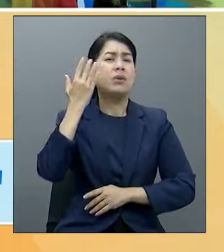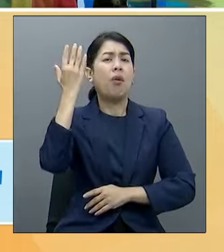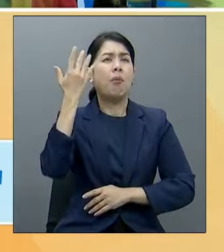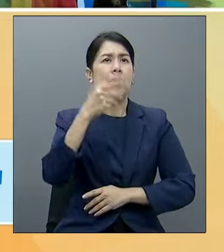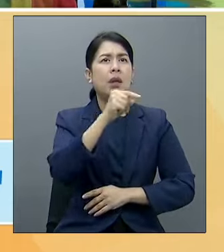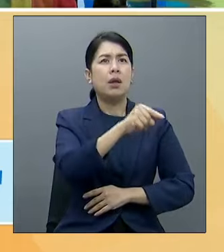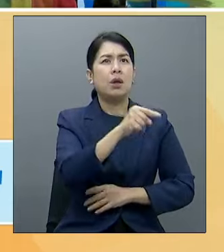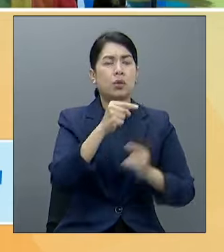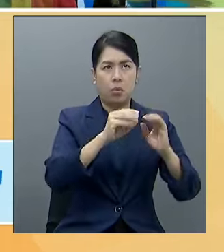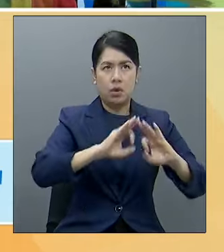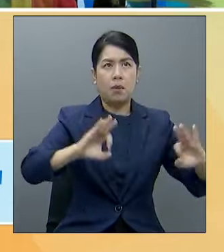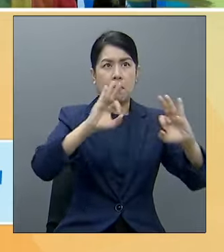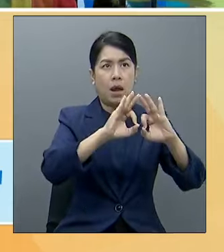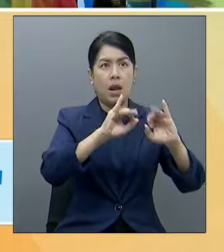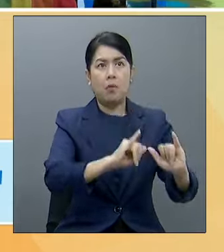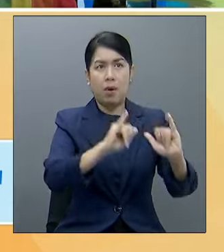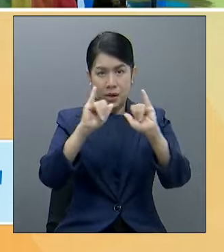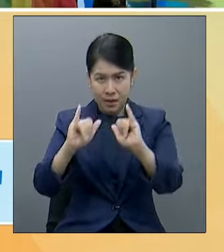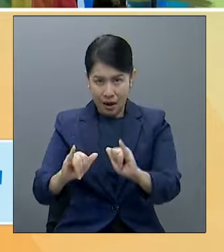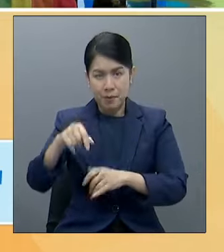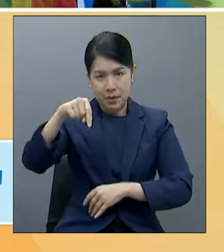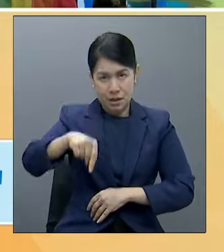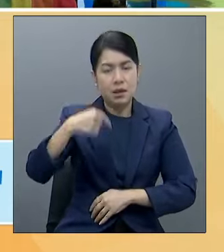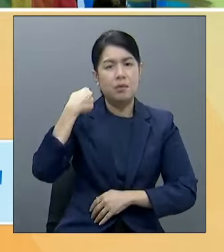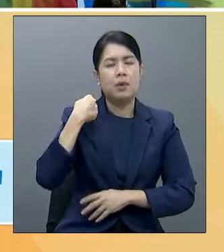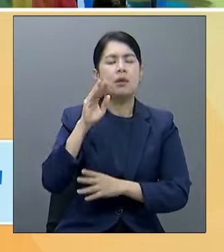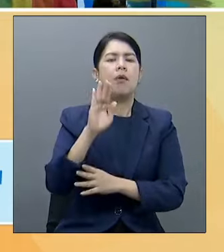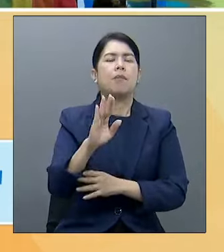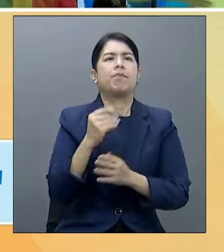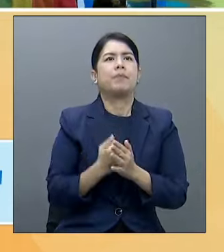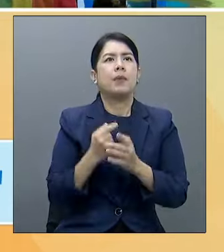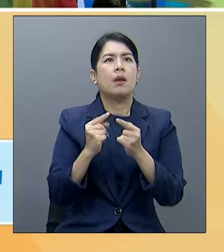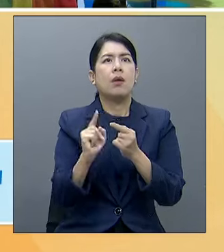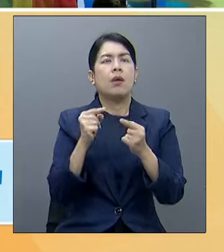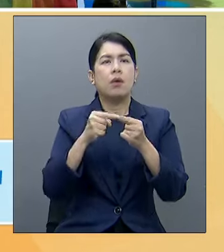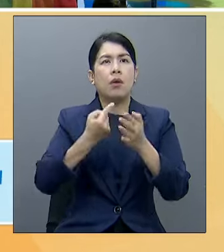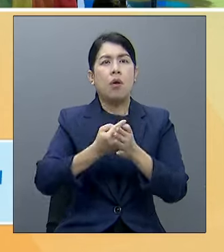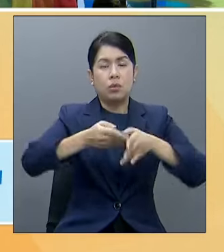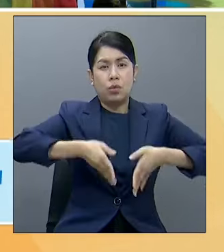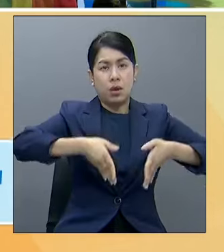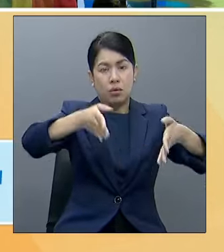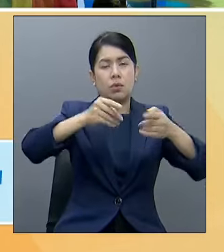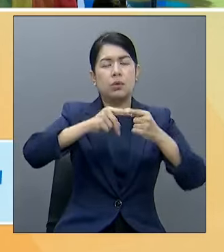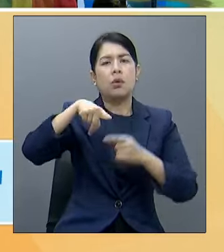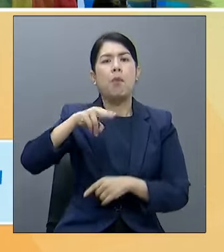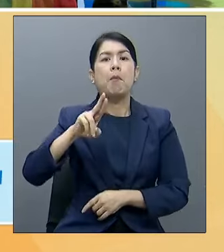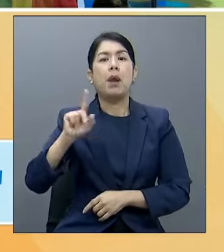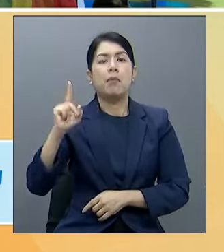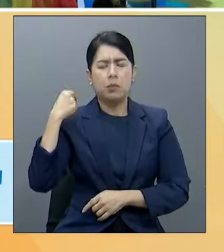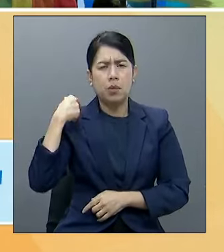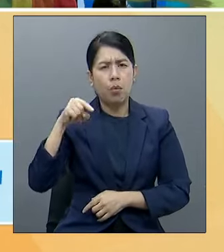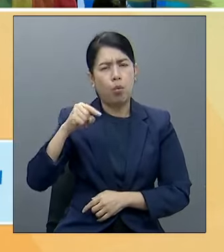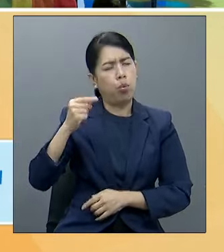ยามสแควร์คือมันเป็นศูนย์กลางทั้งคนไทยทั้งชาวต่างชาติพอเห็นขบวนพาเหรดโอ้โหมันคือมันอลังการมากผู้อย